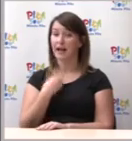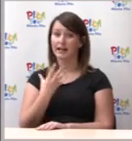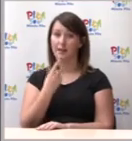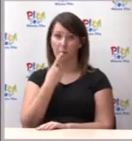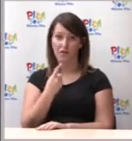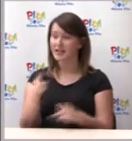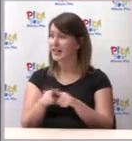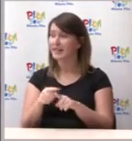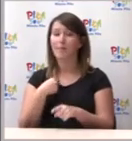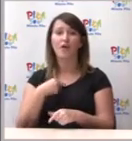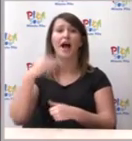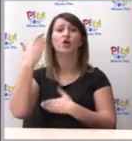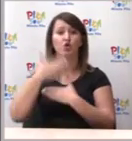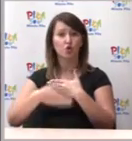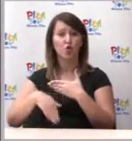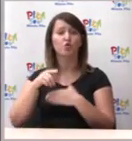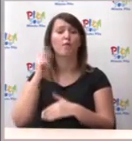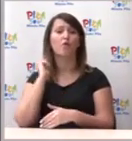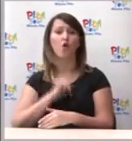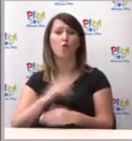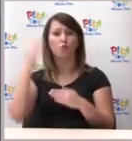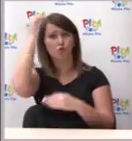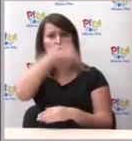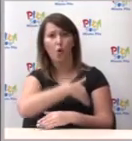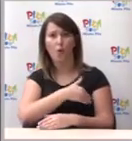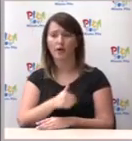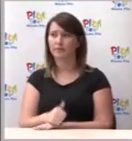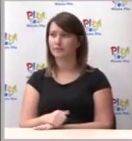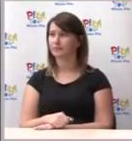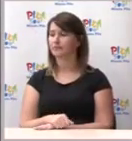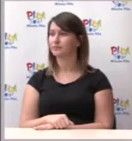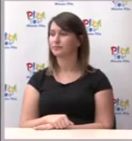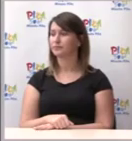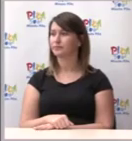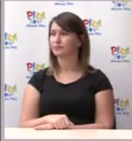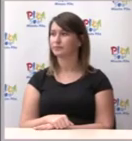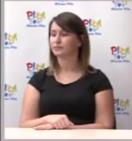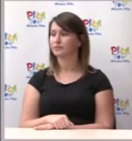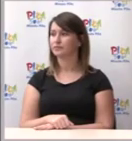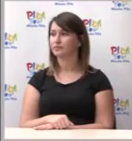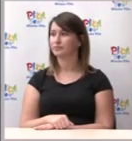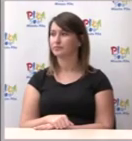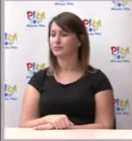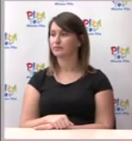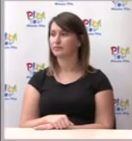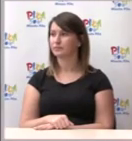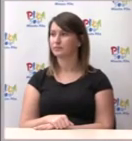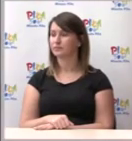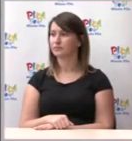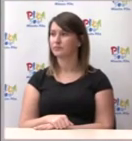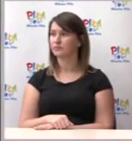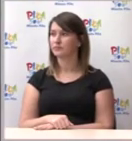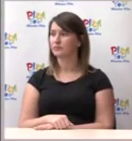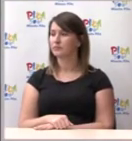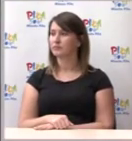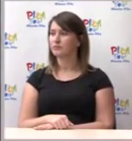i pozwolę sobie w takim razie z 2-3 zdania trochę szerzej powiedzieć.